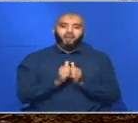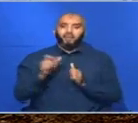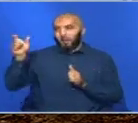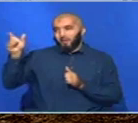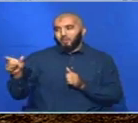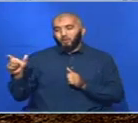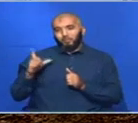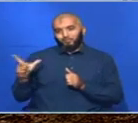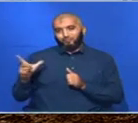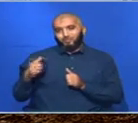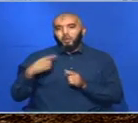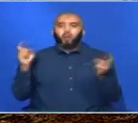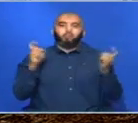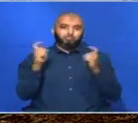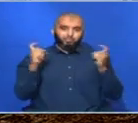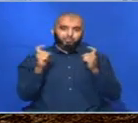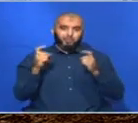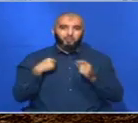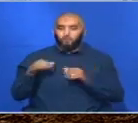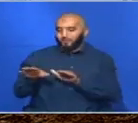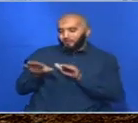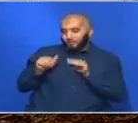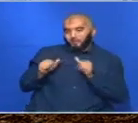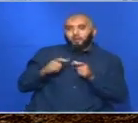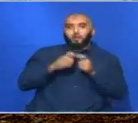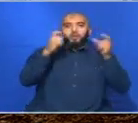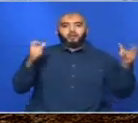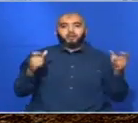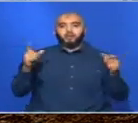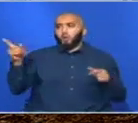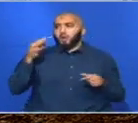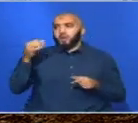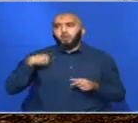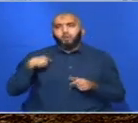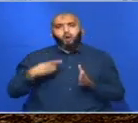حتى انا من الشركه وتحمل هو الديون